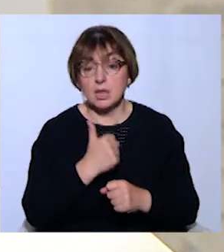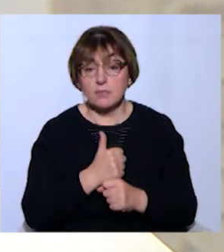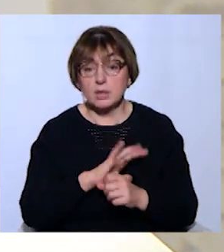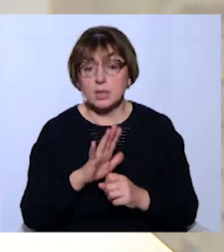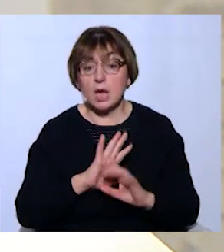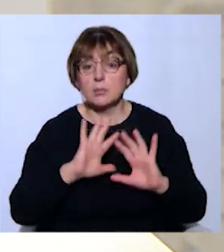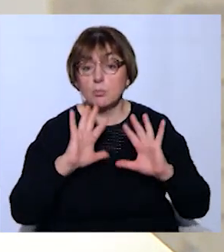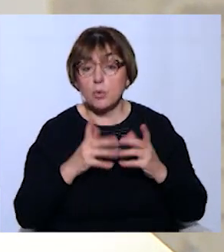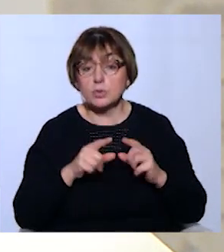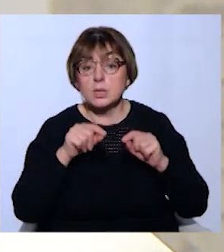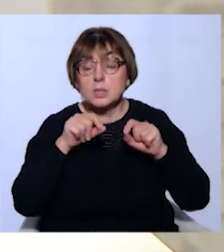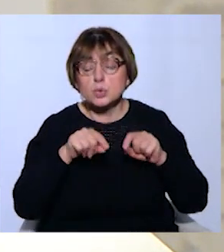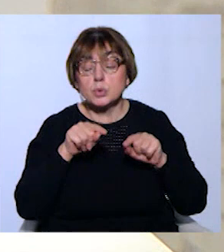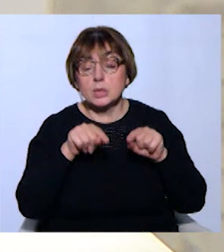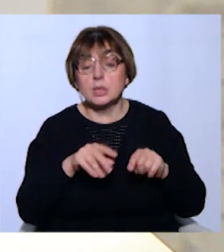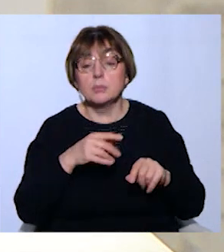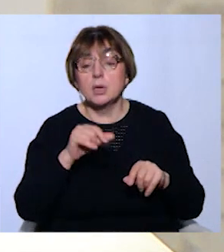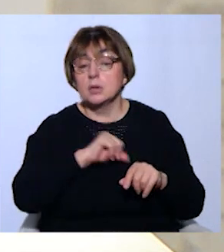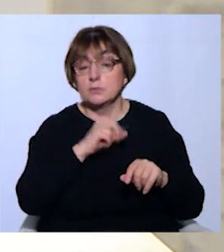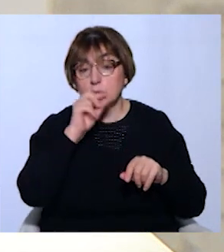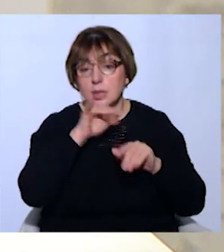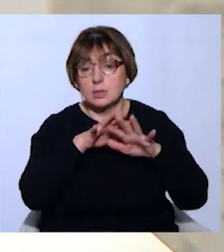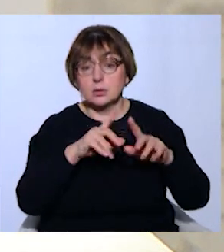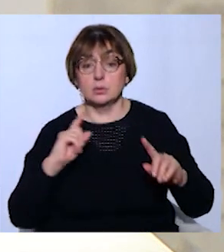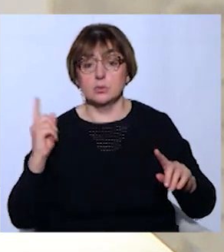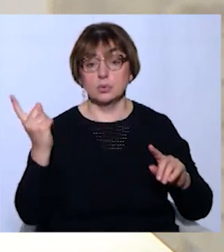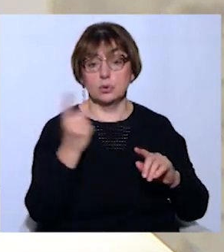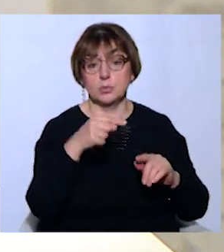არ მოუხვდეთ რადიაციით დაბინძურებულ ზონებში.